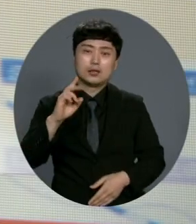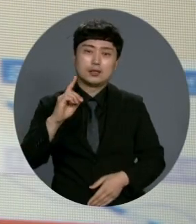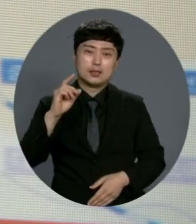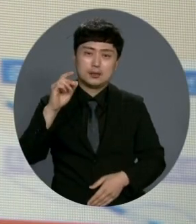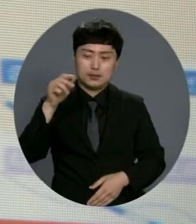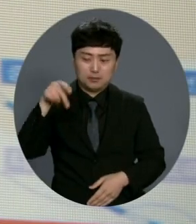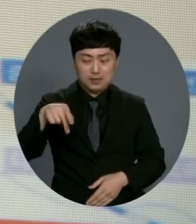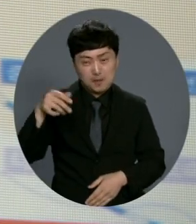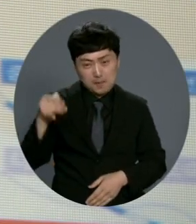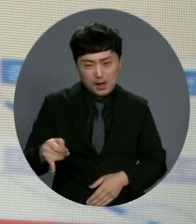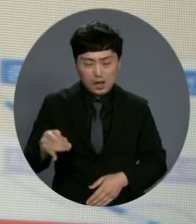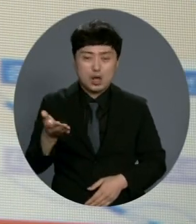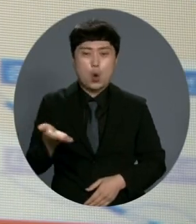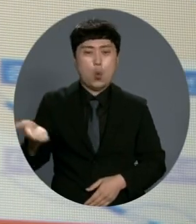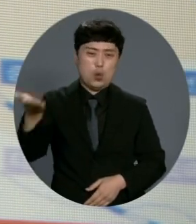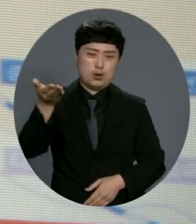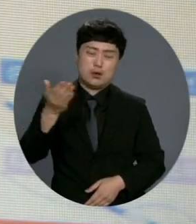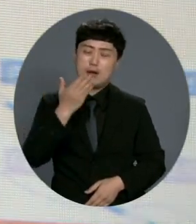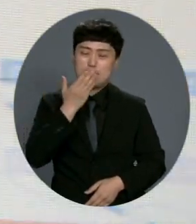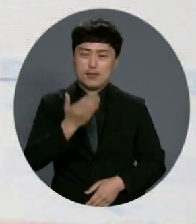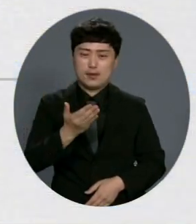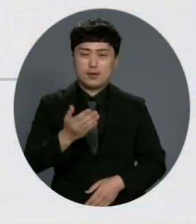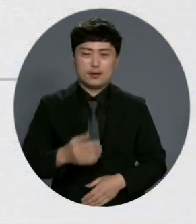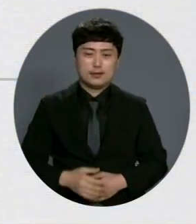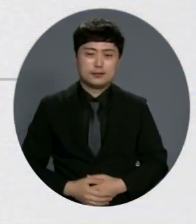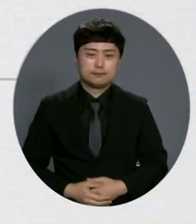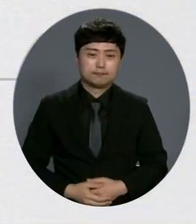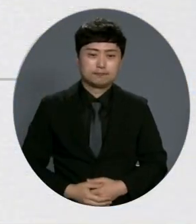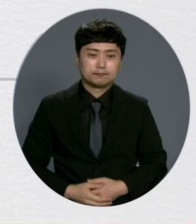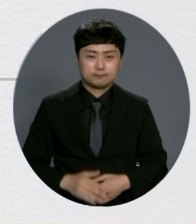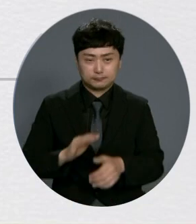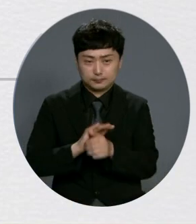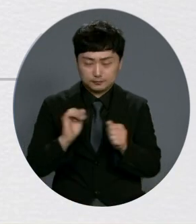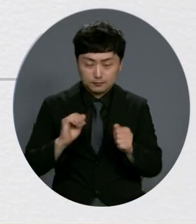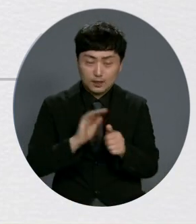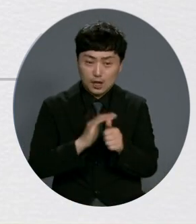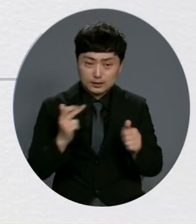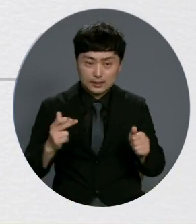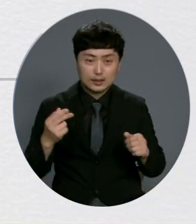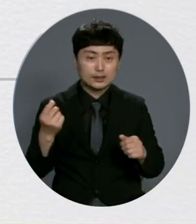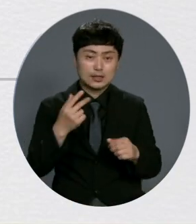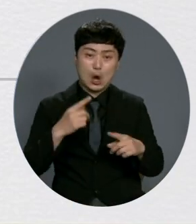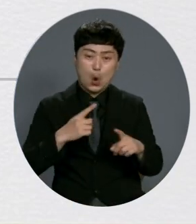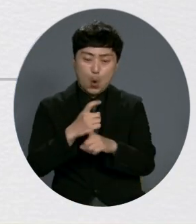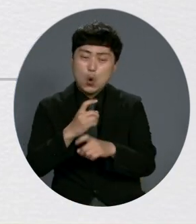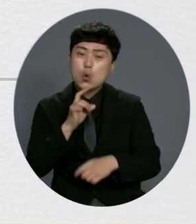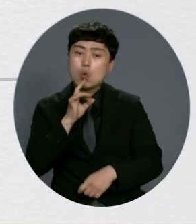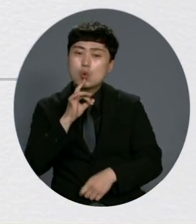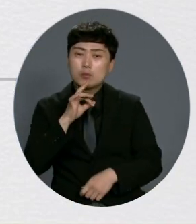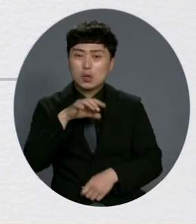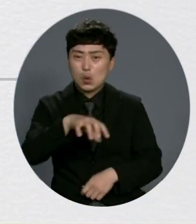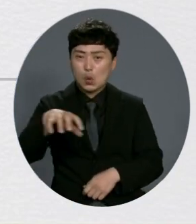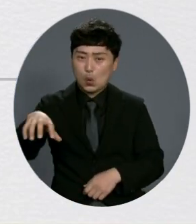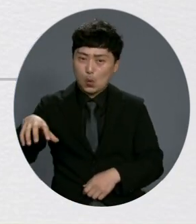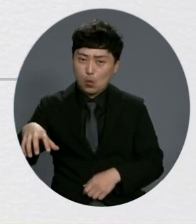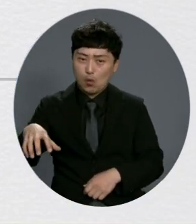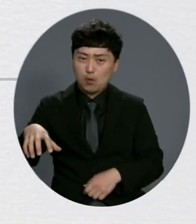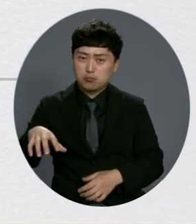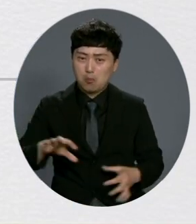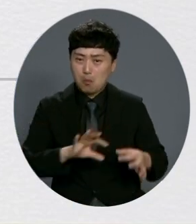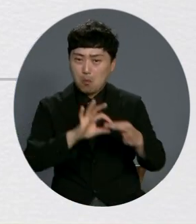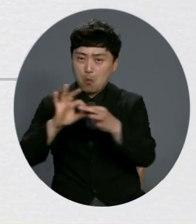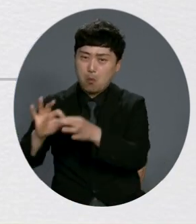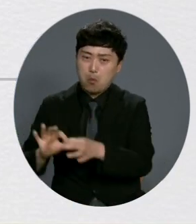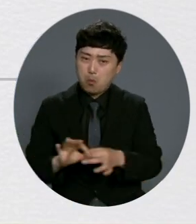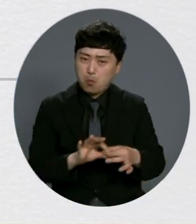수 있다는 전망도 나옵니다. 경북은 경산, 칠곡, 구미 이런 곳들과 연계가 됐을 때